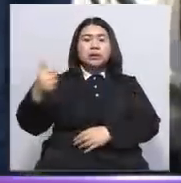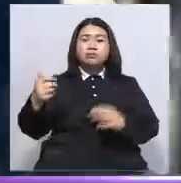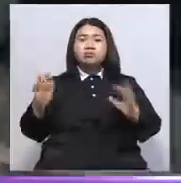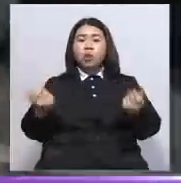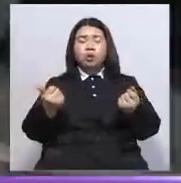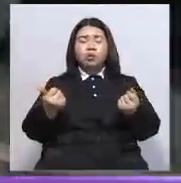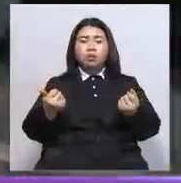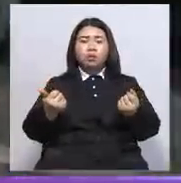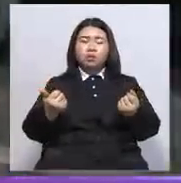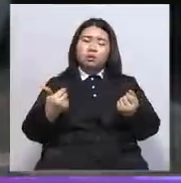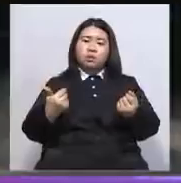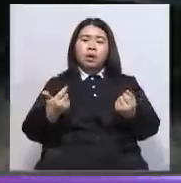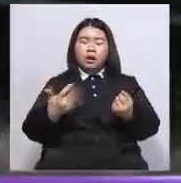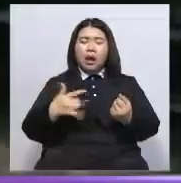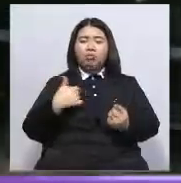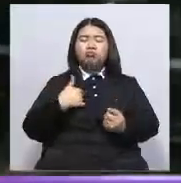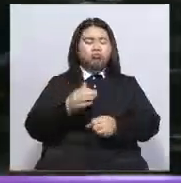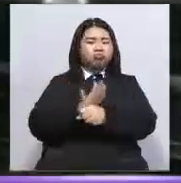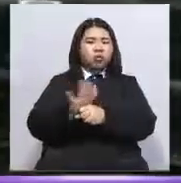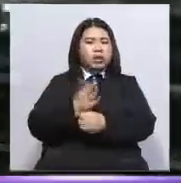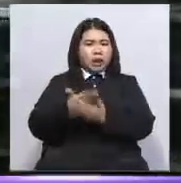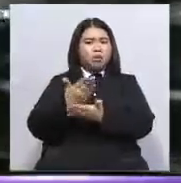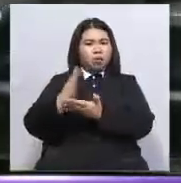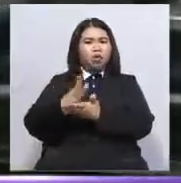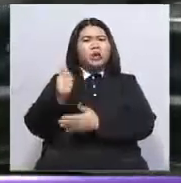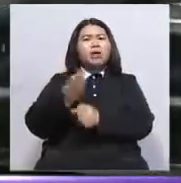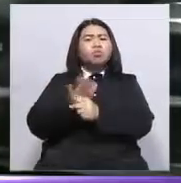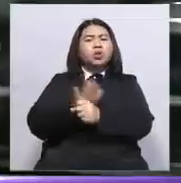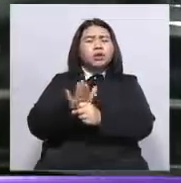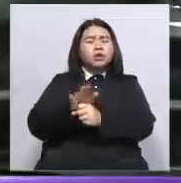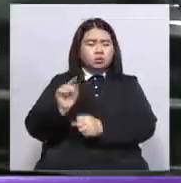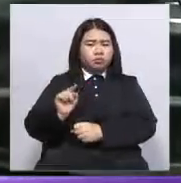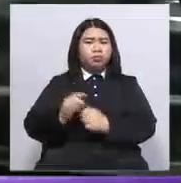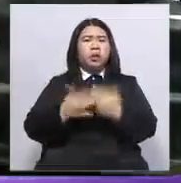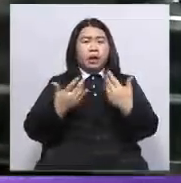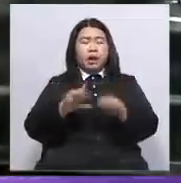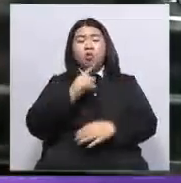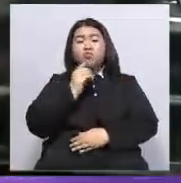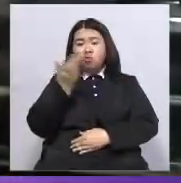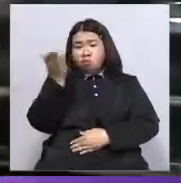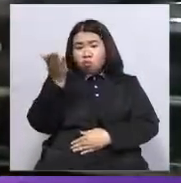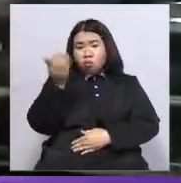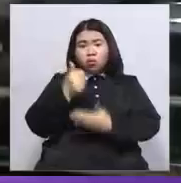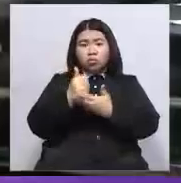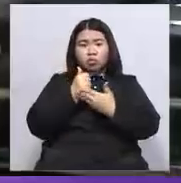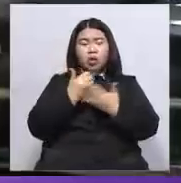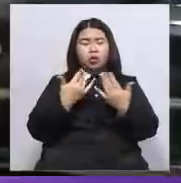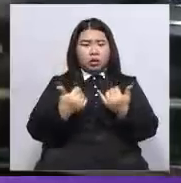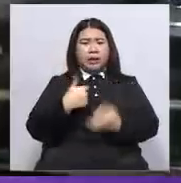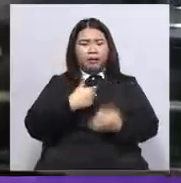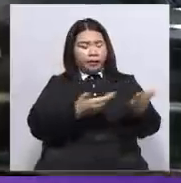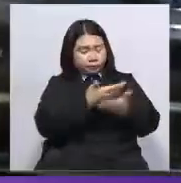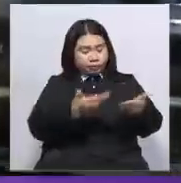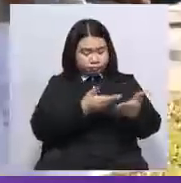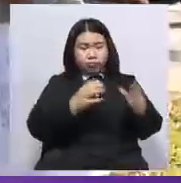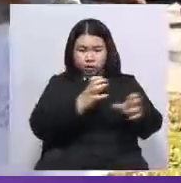าก็มีกำลังเพียงพอที่จะจ่ายในระดับแค่นี้ซึ่งการที่มาขอข้อเรียกร้องในวันนี้เขาได้มีการพูดคุ